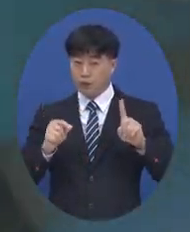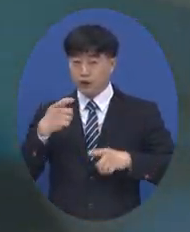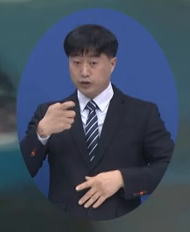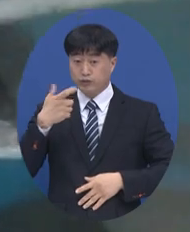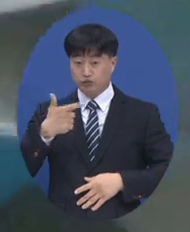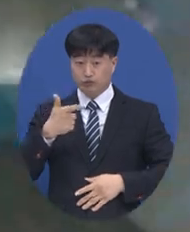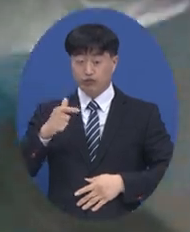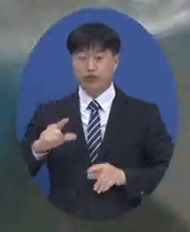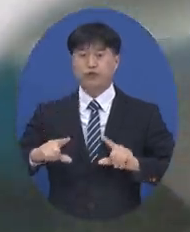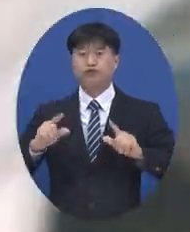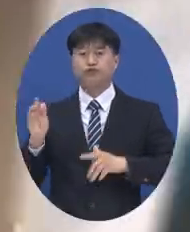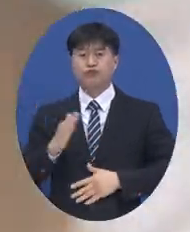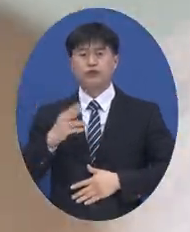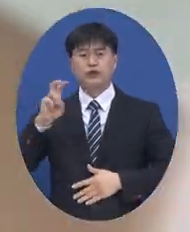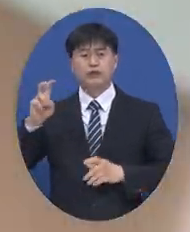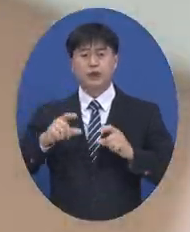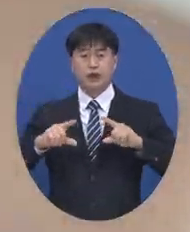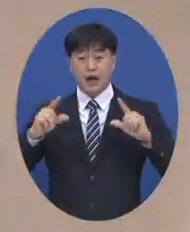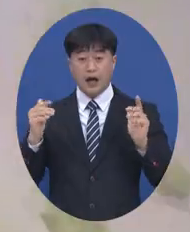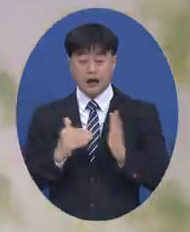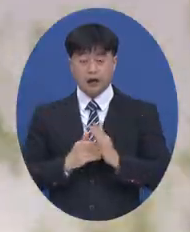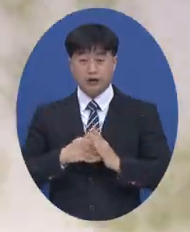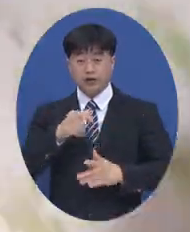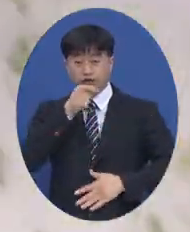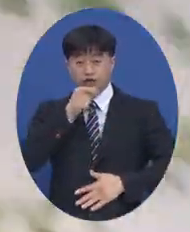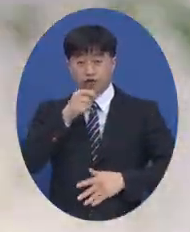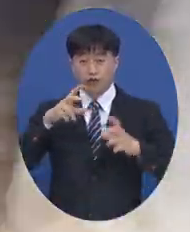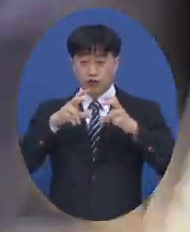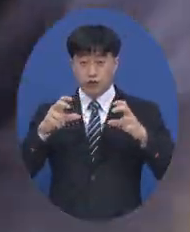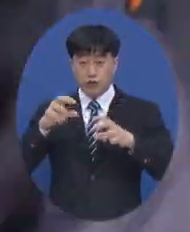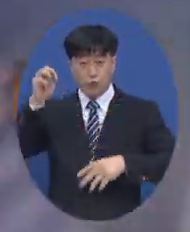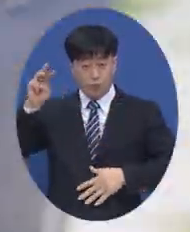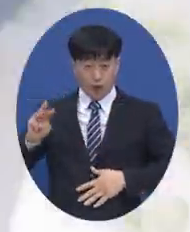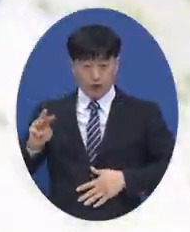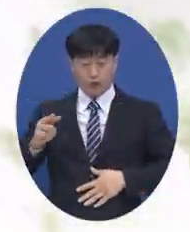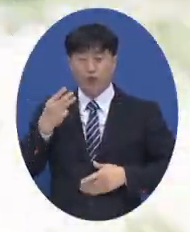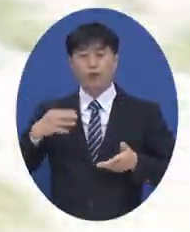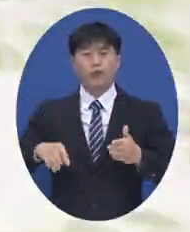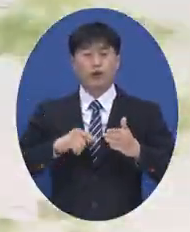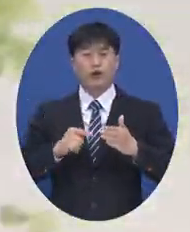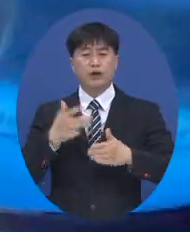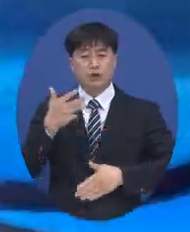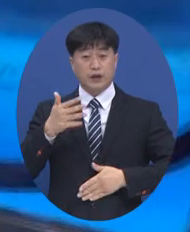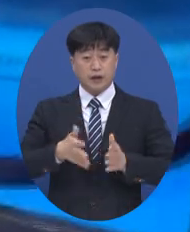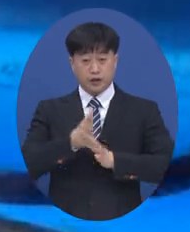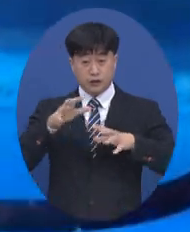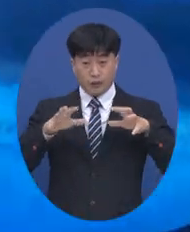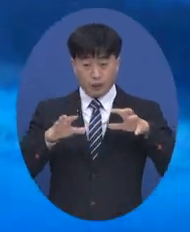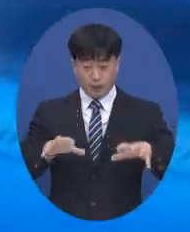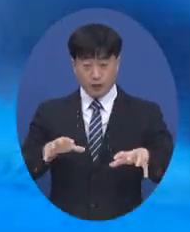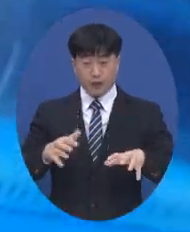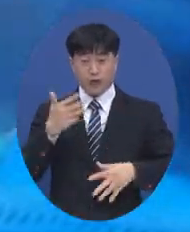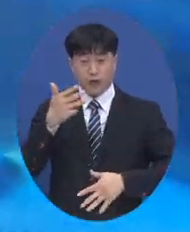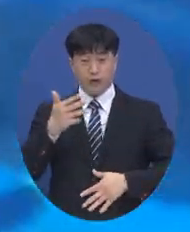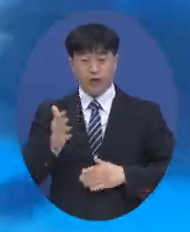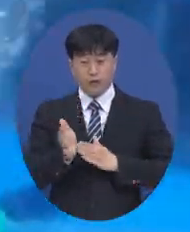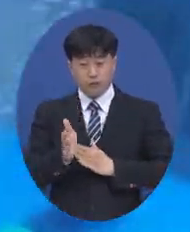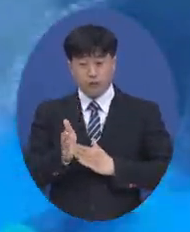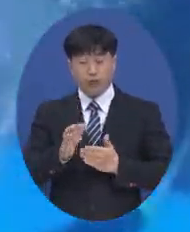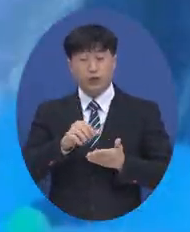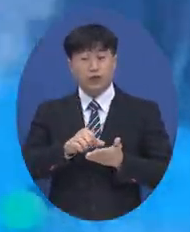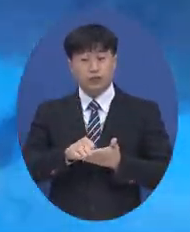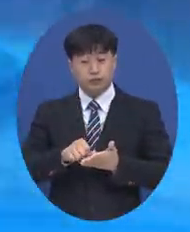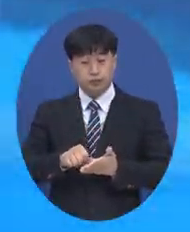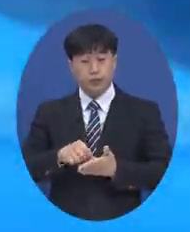16일부터 20일까지 수원과 성남, 광주 등 도내 8개 시군의 수산물 취급 판매